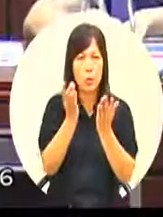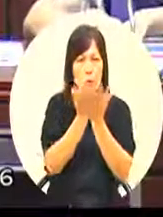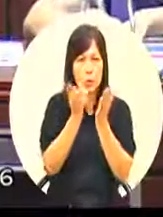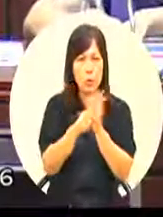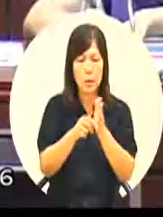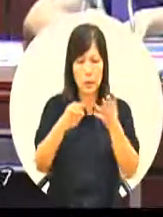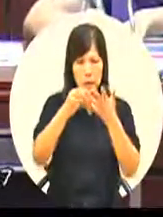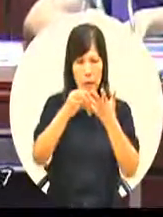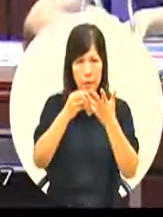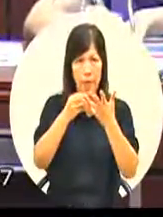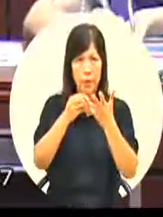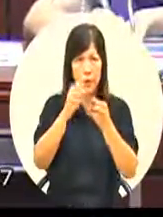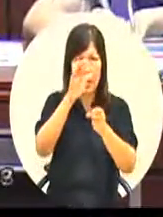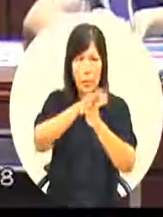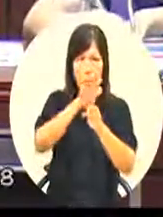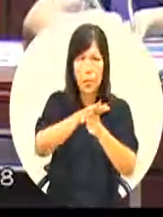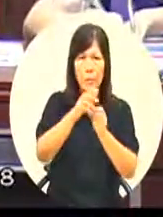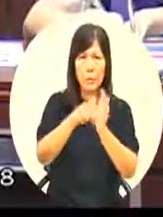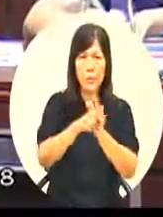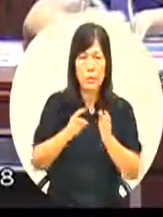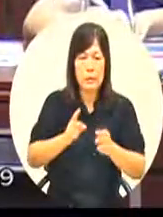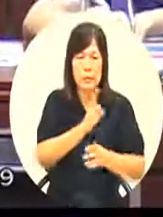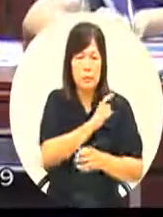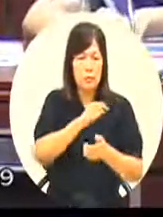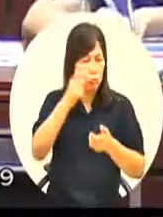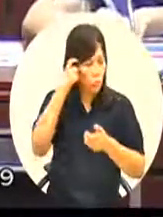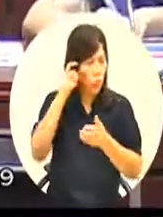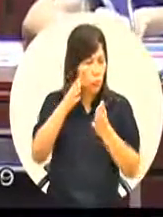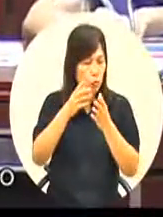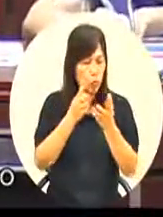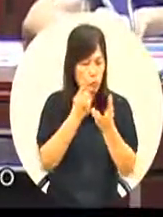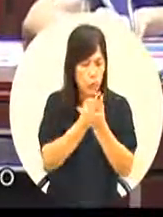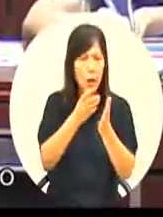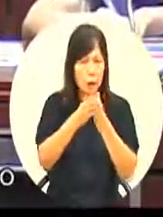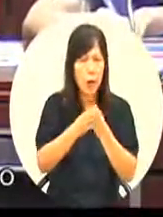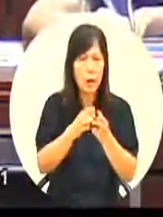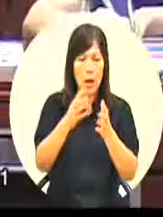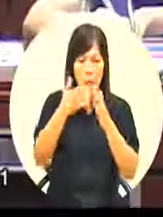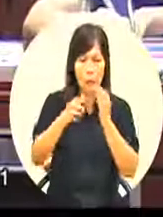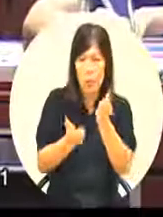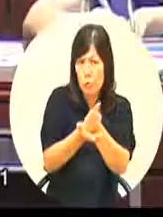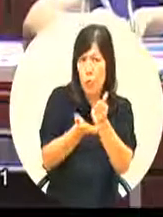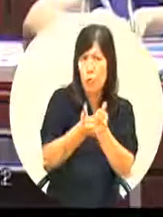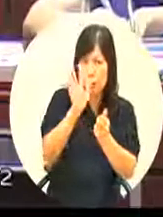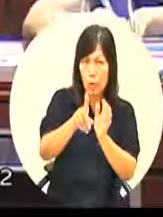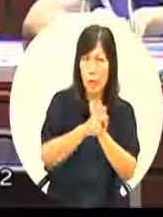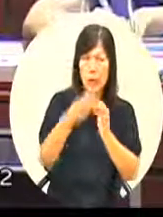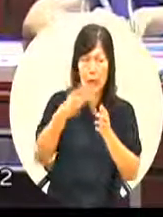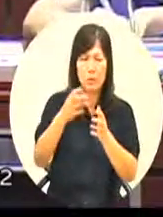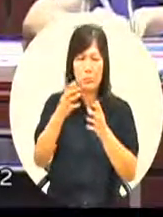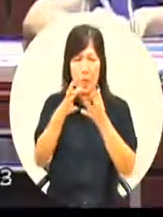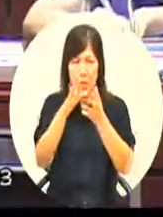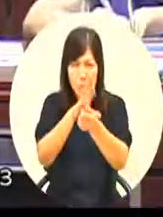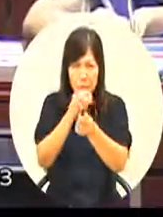的第八节客服其实是自愿参加的，那学校一定鼓励他参加，可能他在学习上有某些部分需要